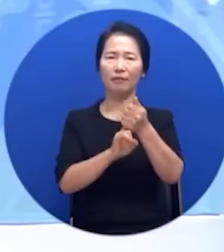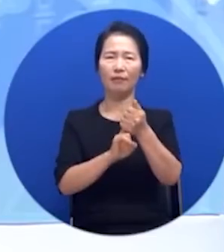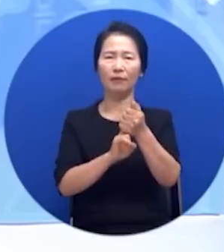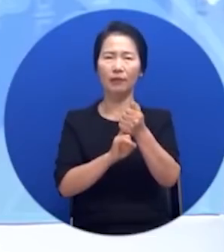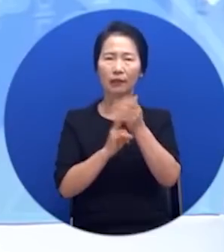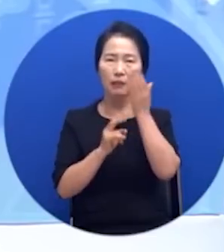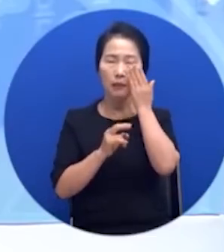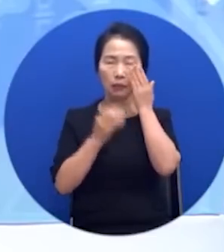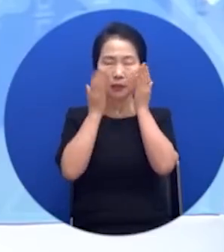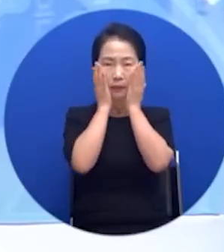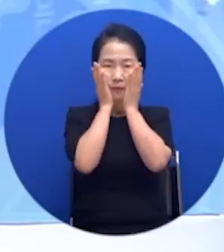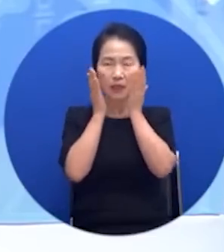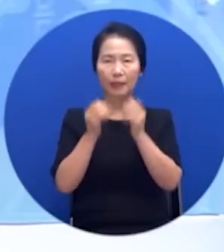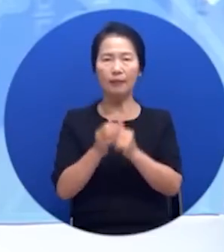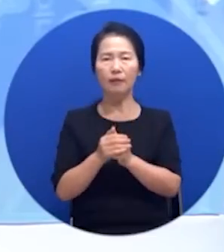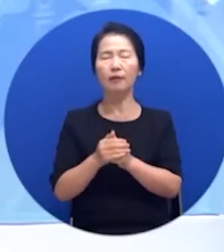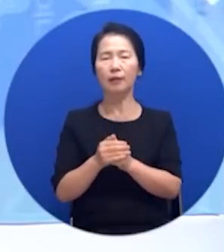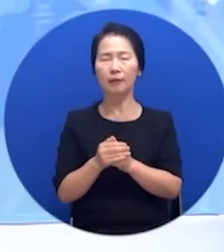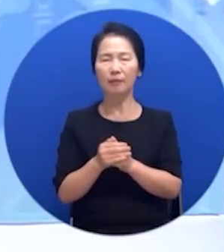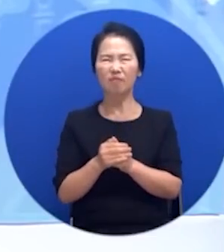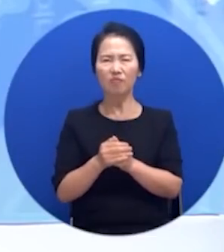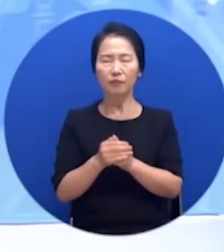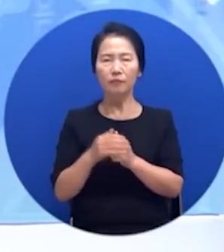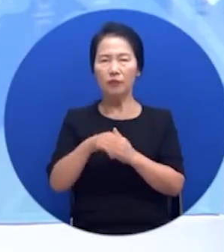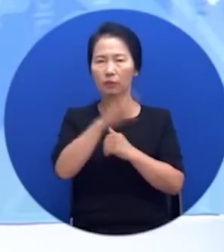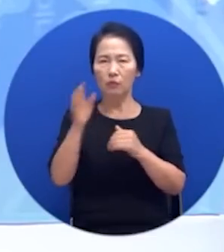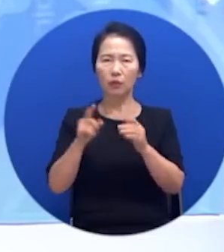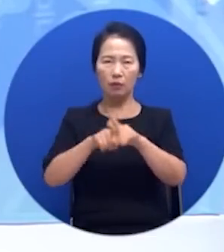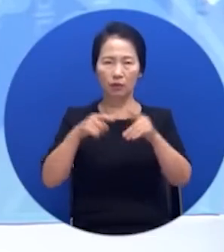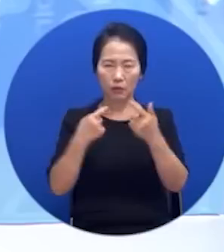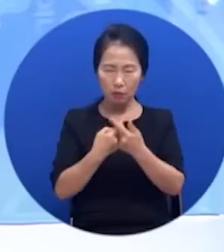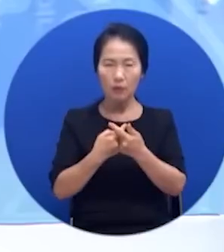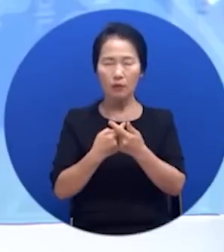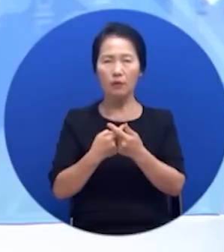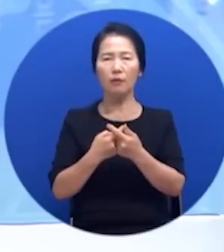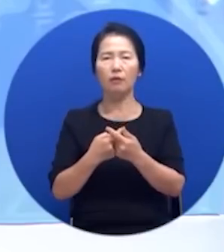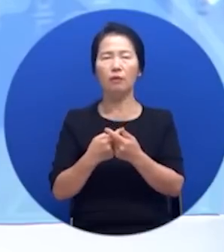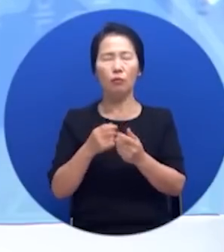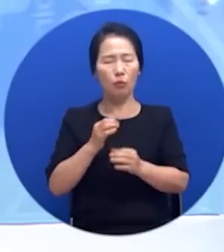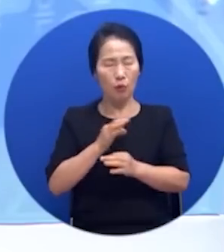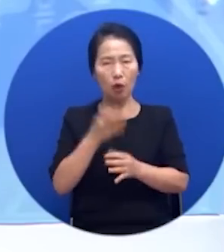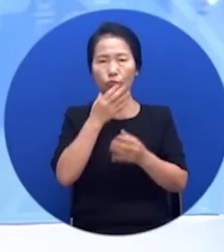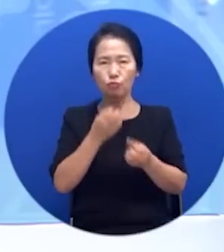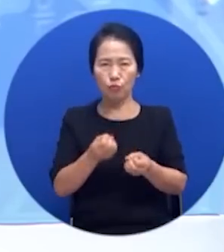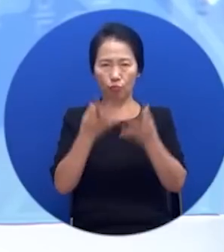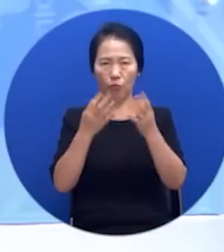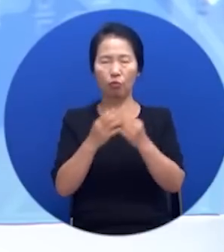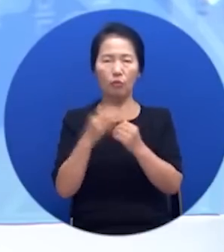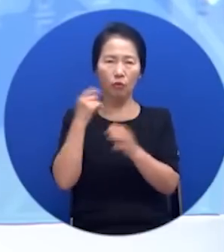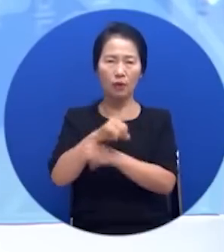기적이라고밖에는 설명할 수 없는 놀라운 축복을 이 땅에 허락해 주셨습니다.